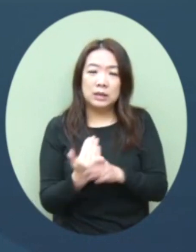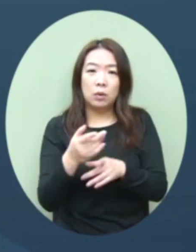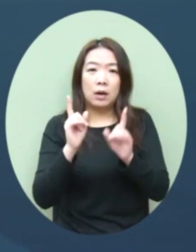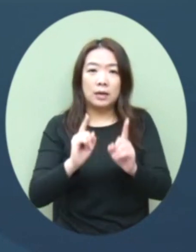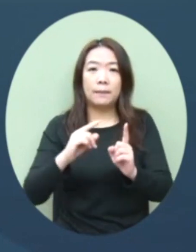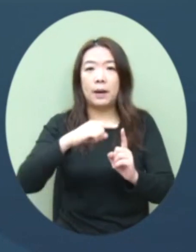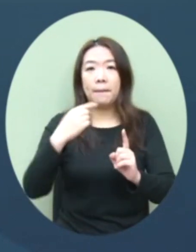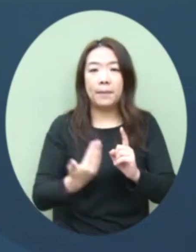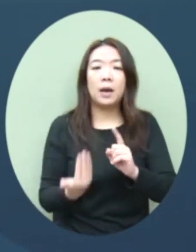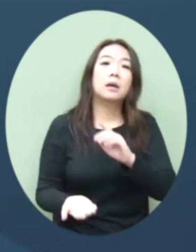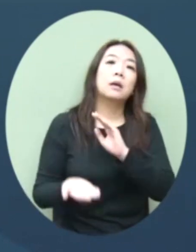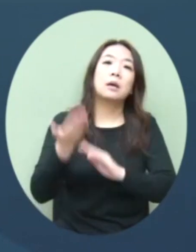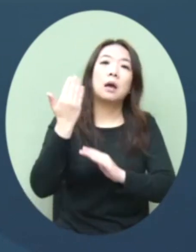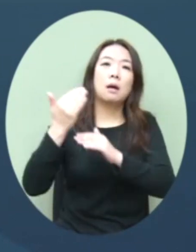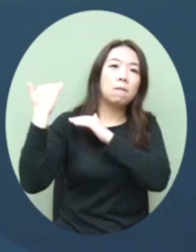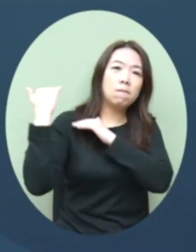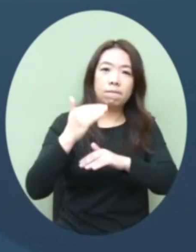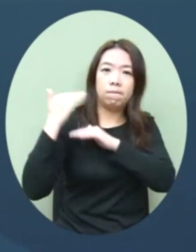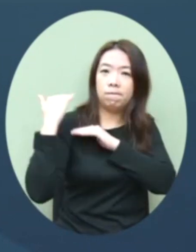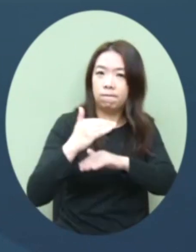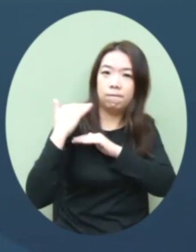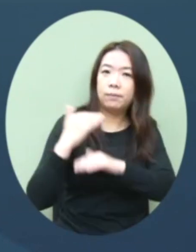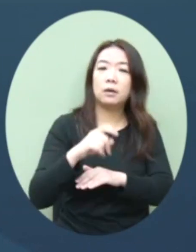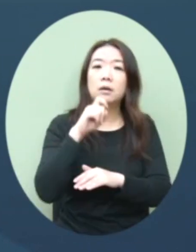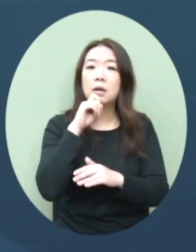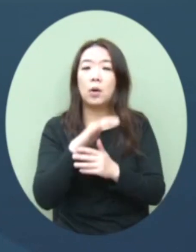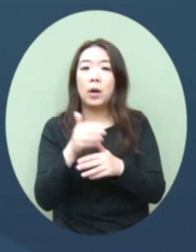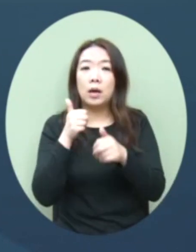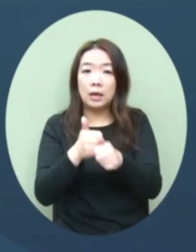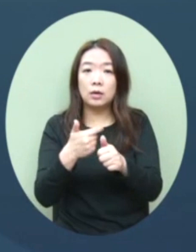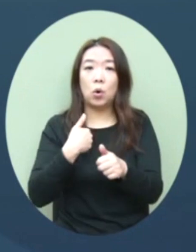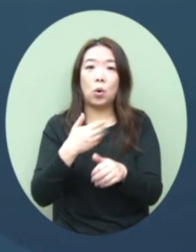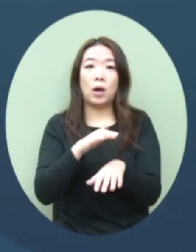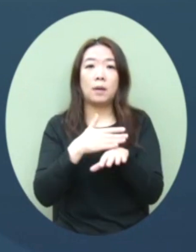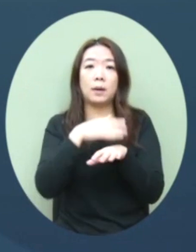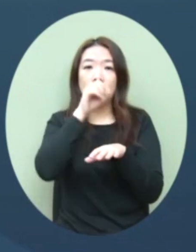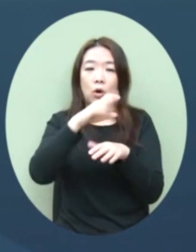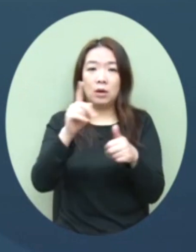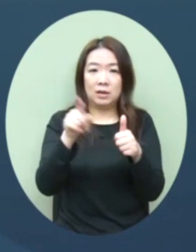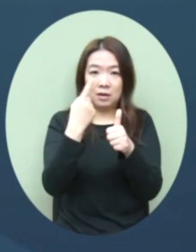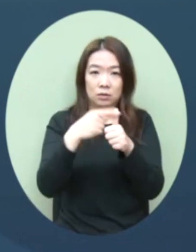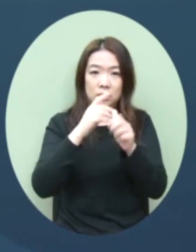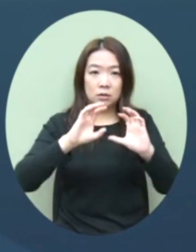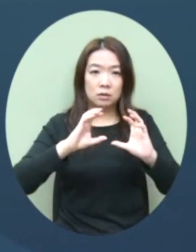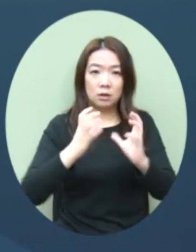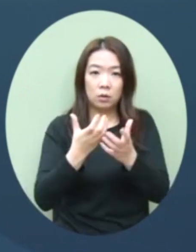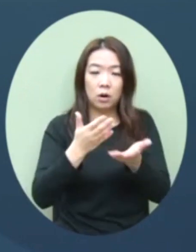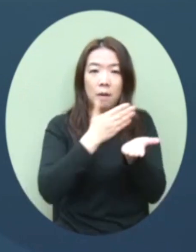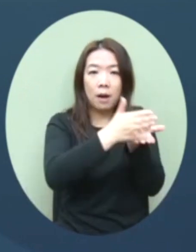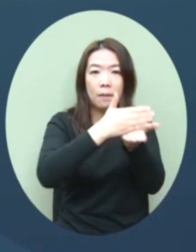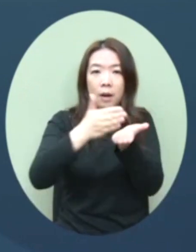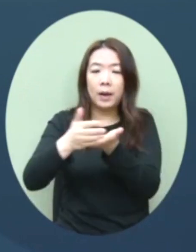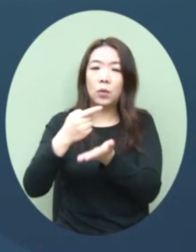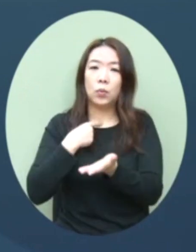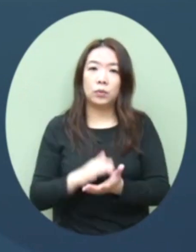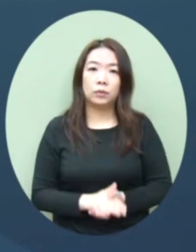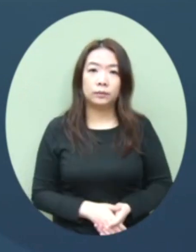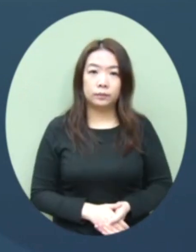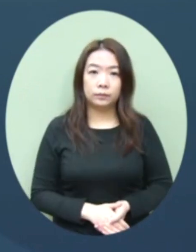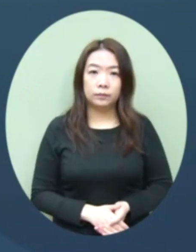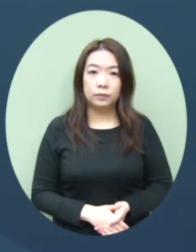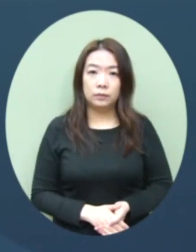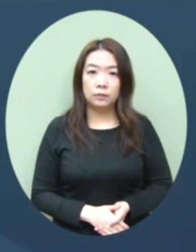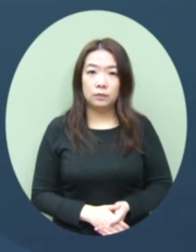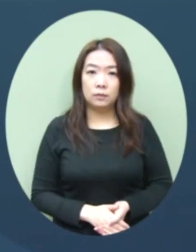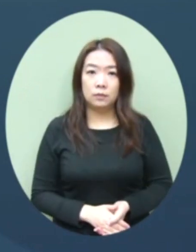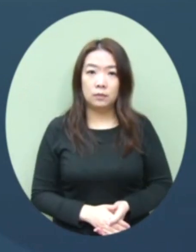快速测试包会抵达的时候我们就会按着我刚才说的优先社群派发亦都会